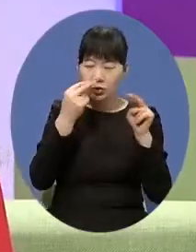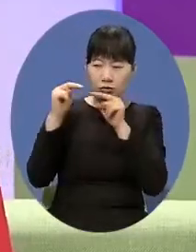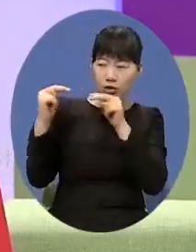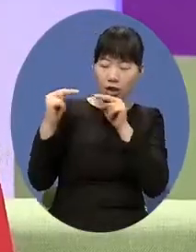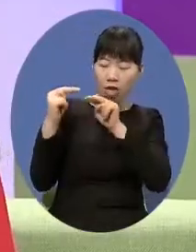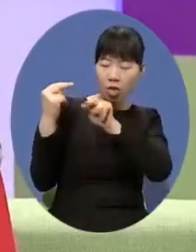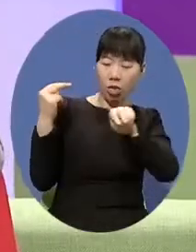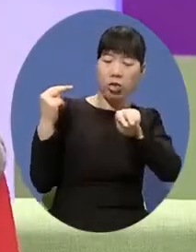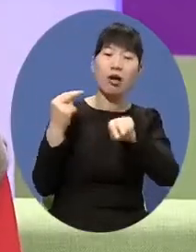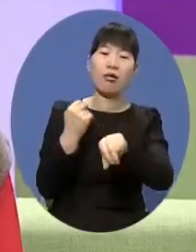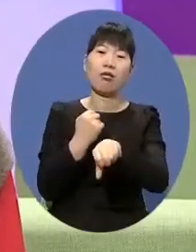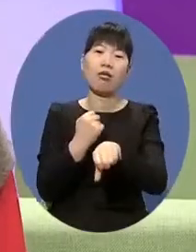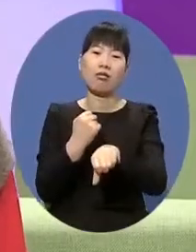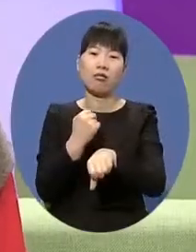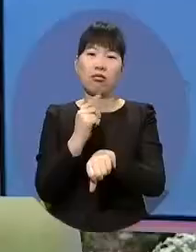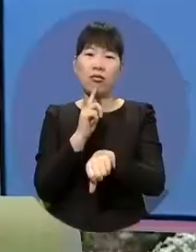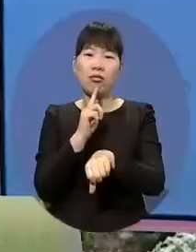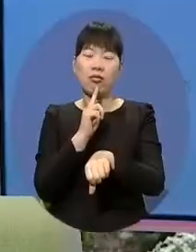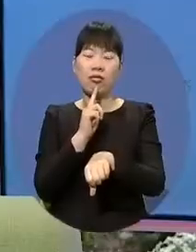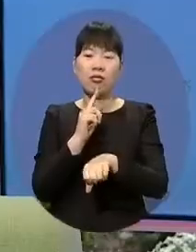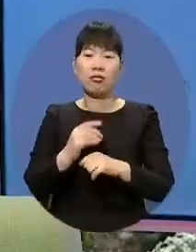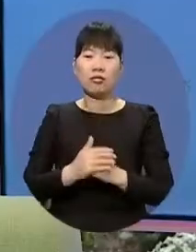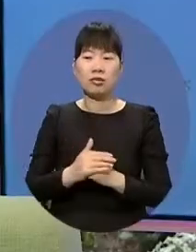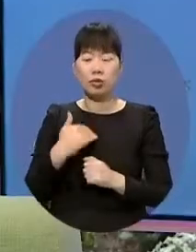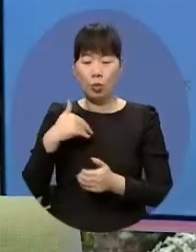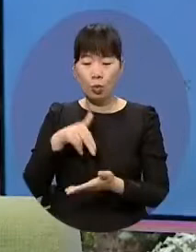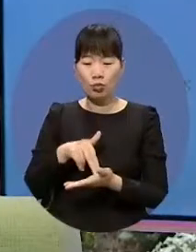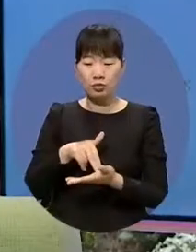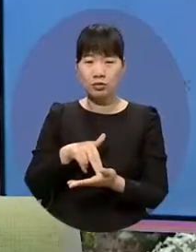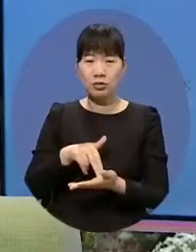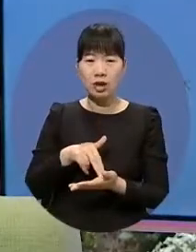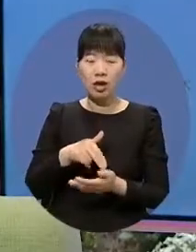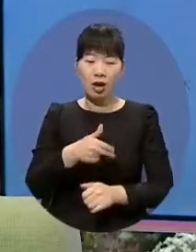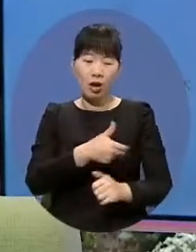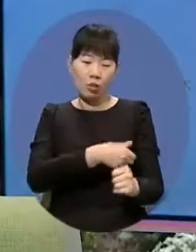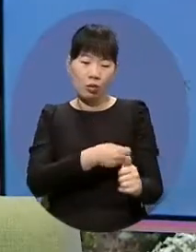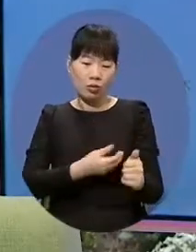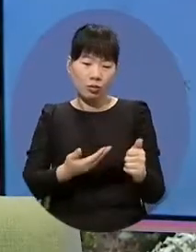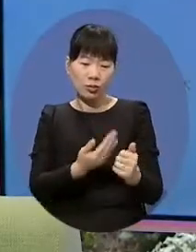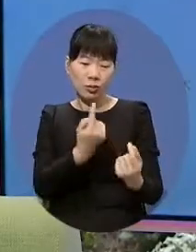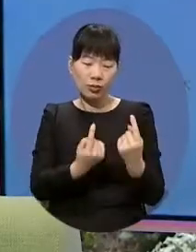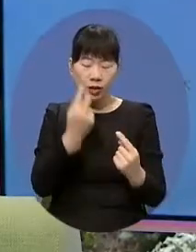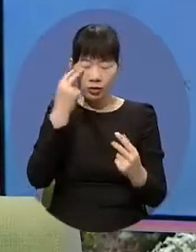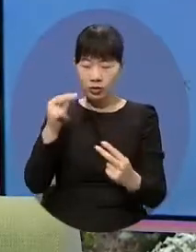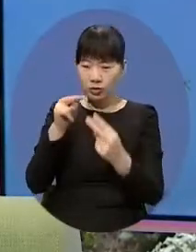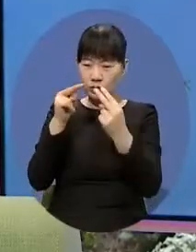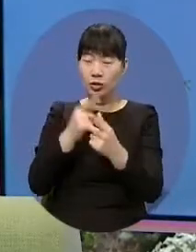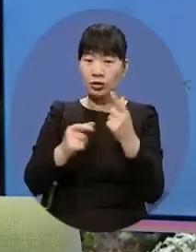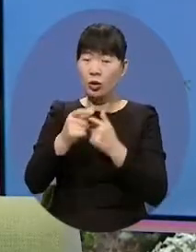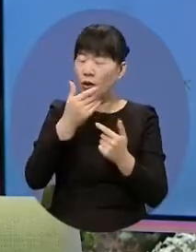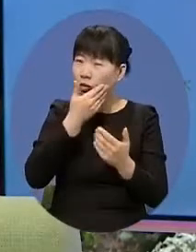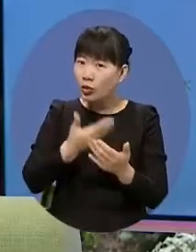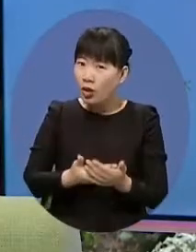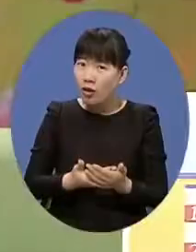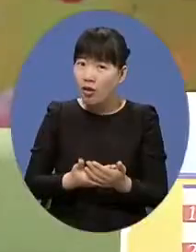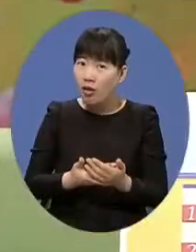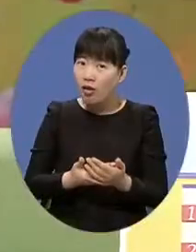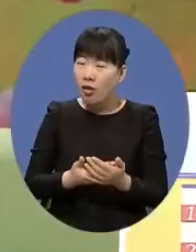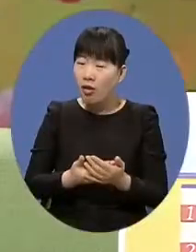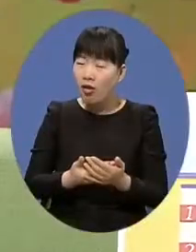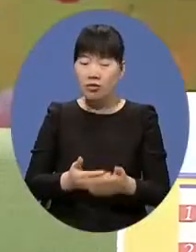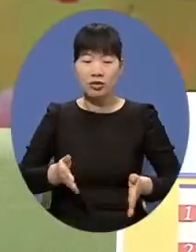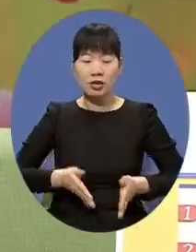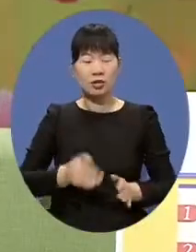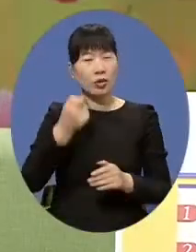않더라는 거죠. 예. 아, 그러면 그건 뭐 저희가 느끼기에는 모유 수유보다 눈 맞춤이 더 중요하다? 아니 그리고 진짜